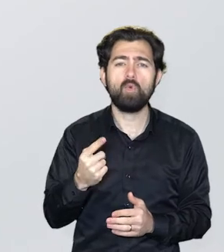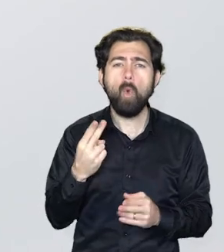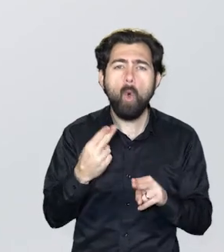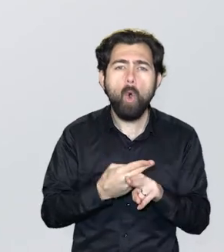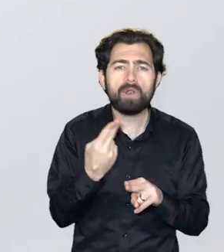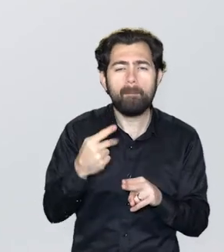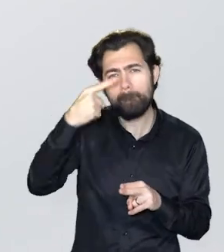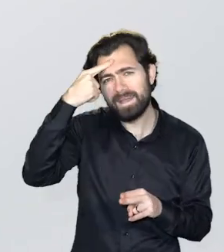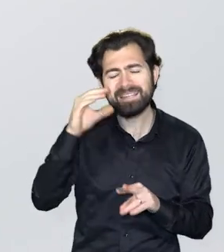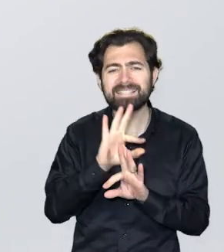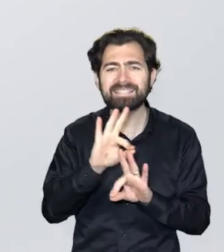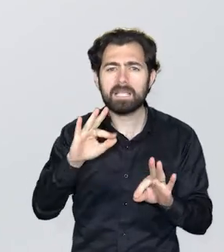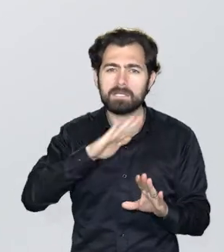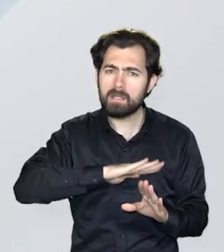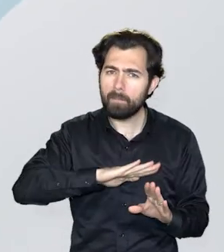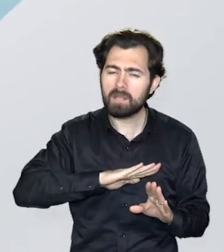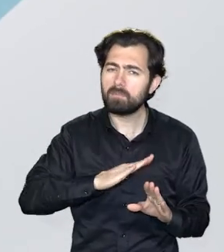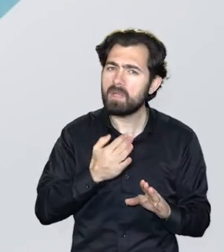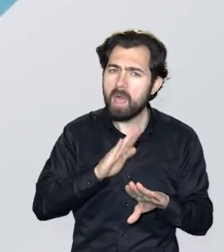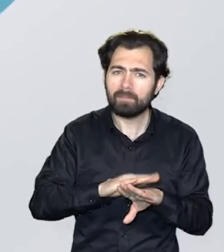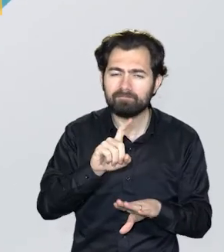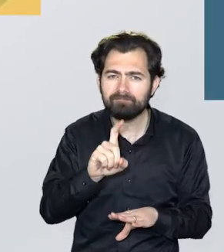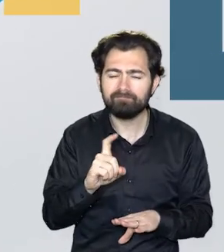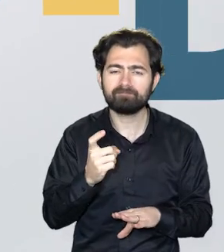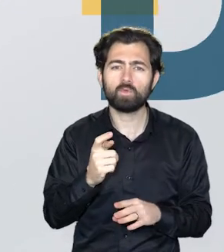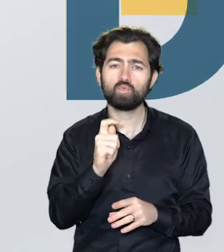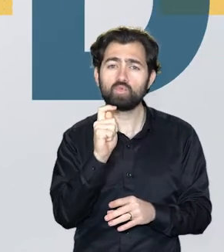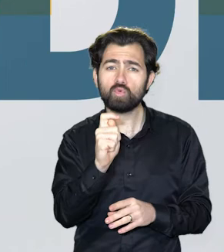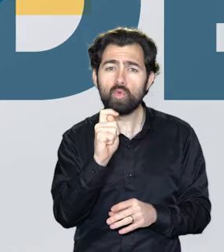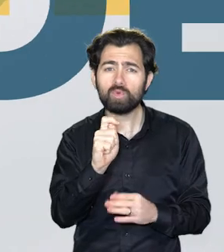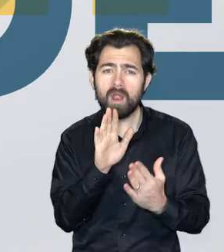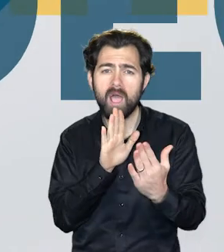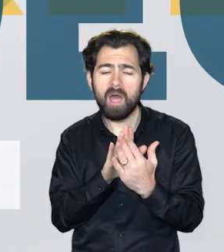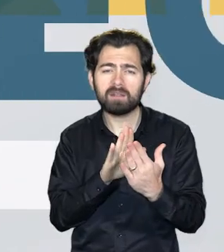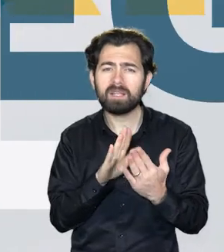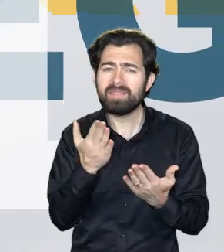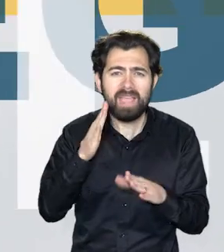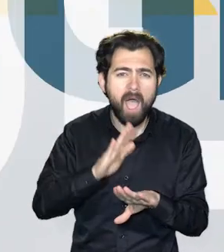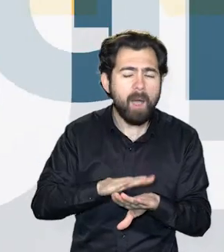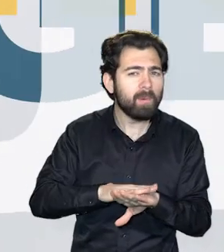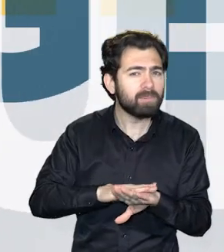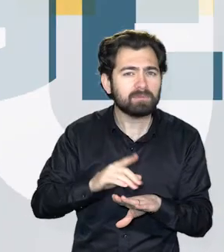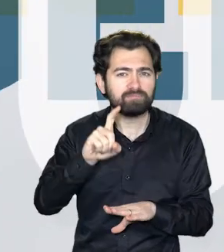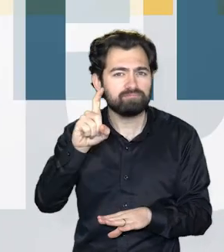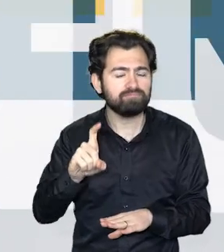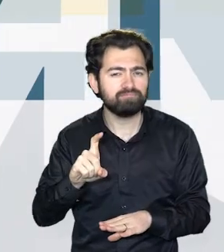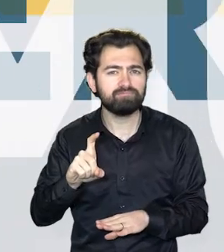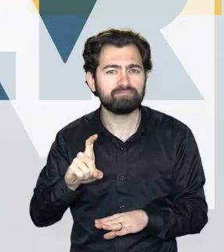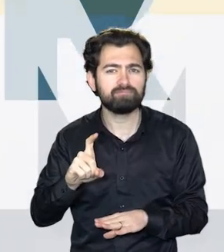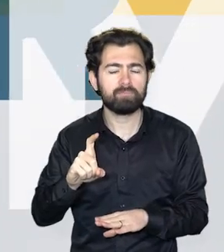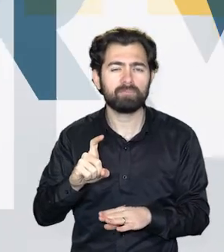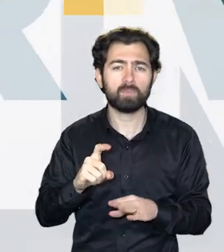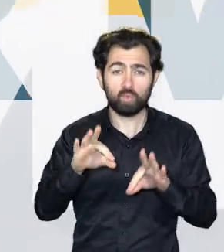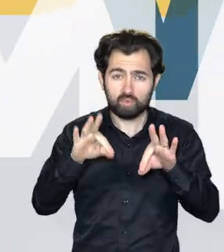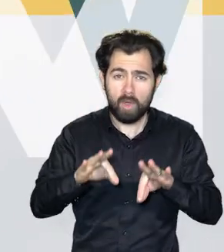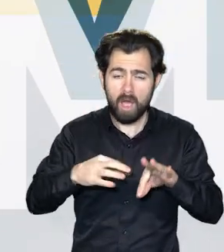Örneğin, belirsizliğe tahammül etmeyi deneyebilir miyim? Zorluklar karşısında elimden gelen ve elimden gelmeyen şeyler